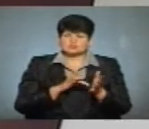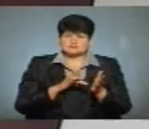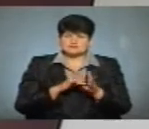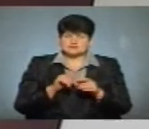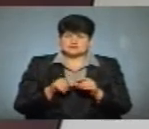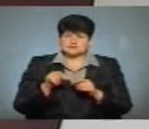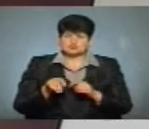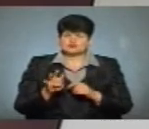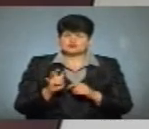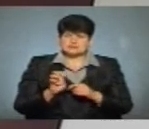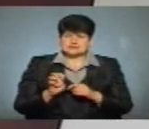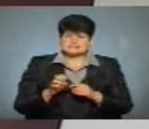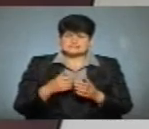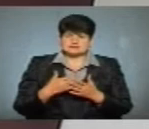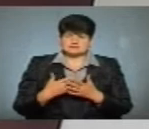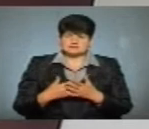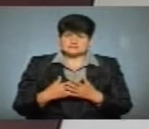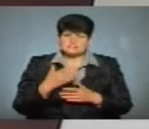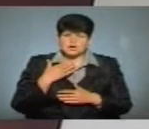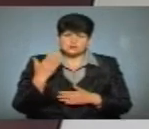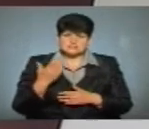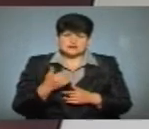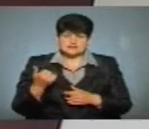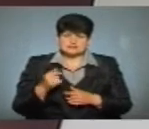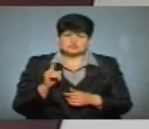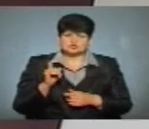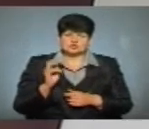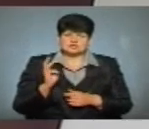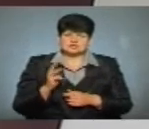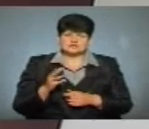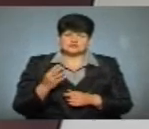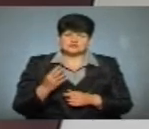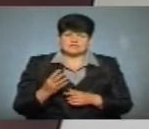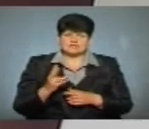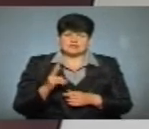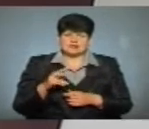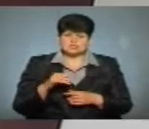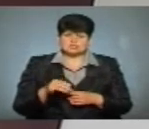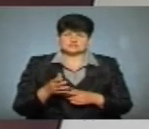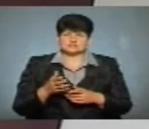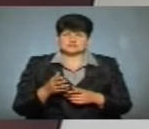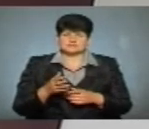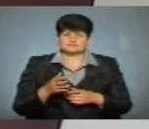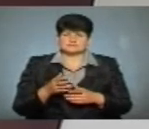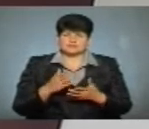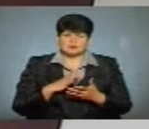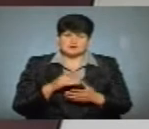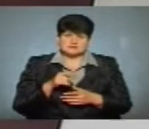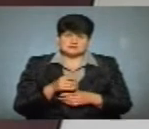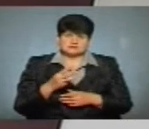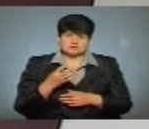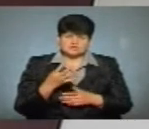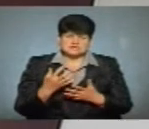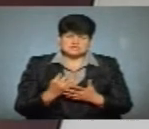1400 екземплярів кліщів, зокрема за останній тиждень 134 кліщі. З них у 34 виявили збудників хвороби